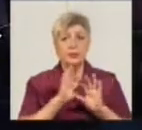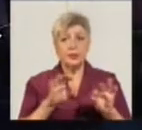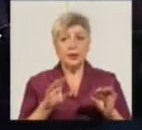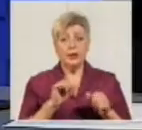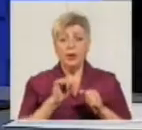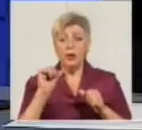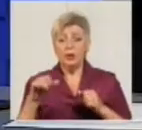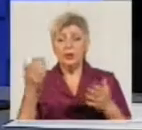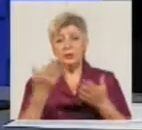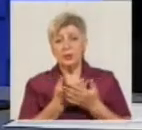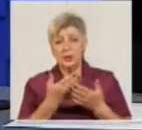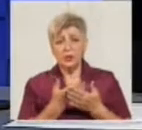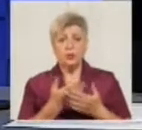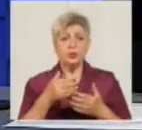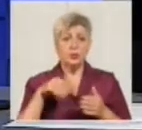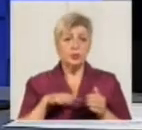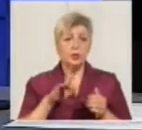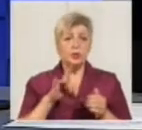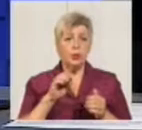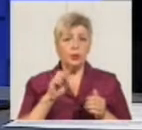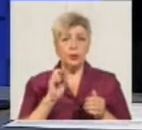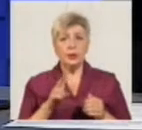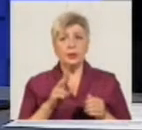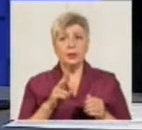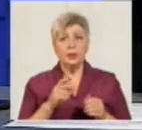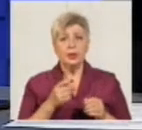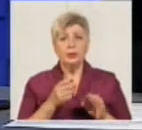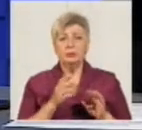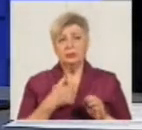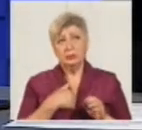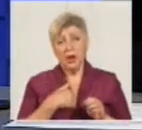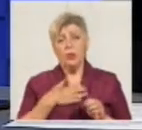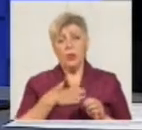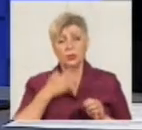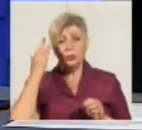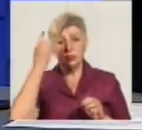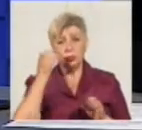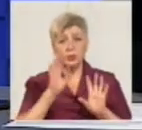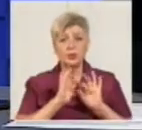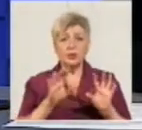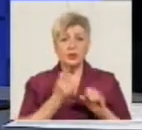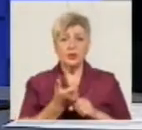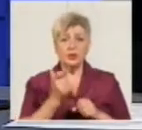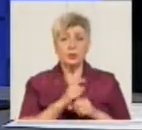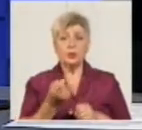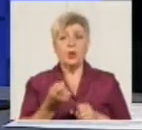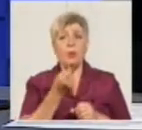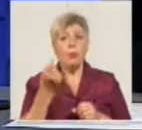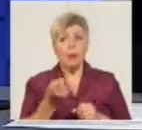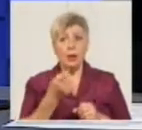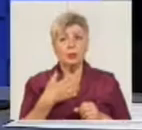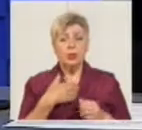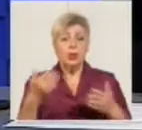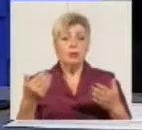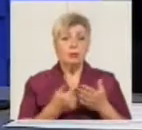фільмів? Ну, на мою думку, розповідають дуже мало. Тому що в новинах можна почути коротку